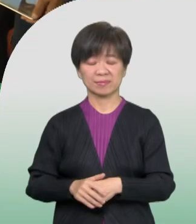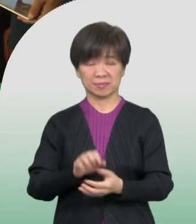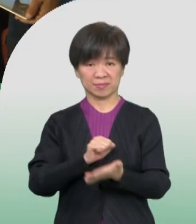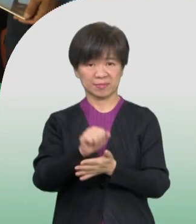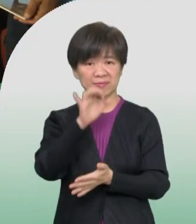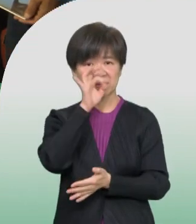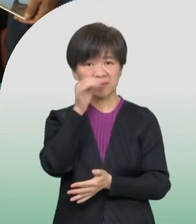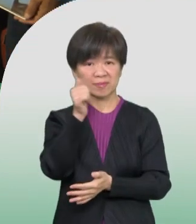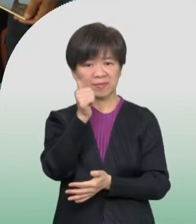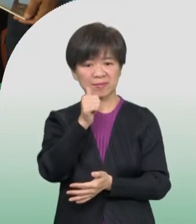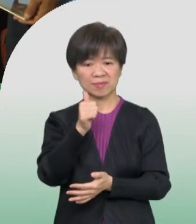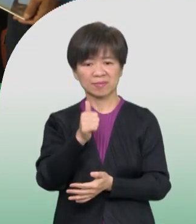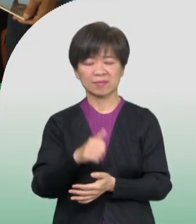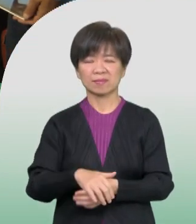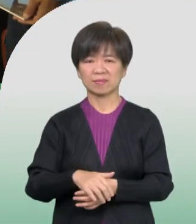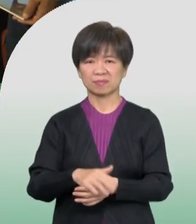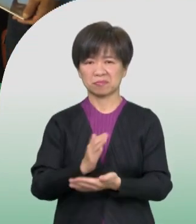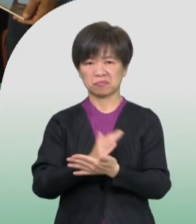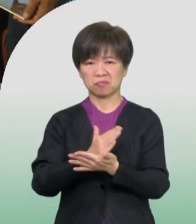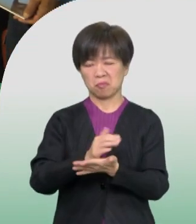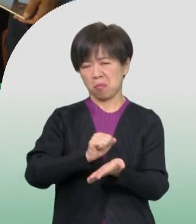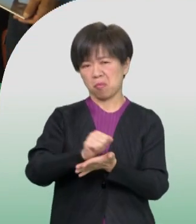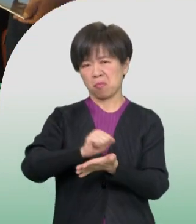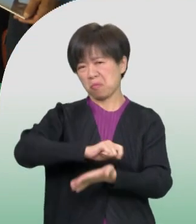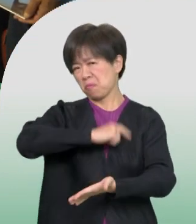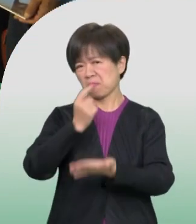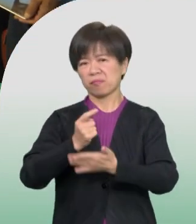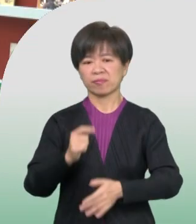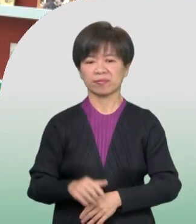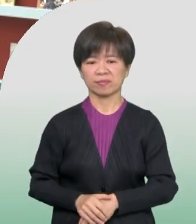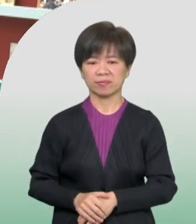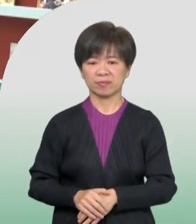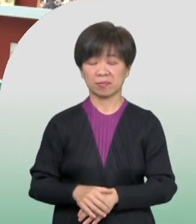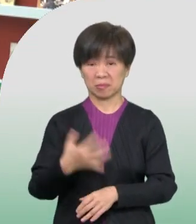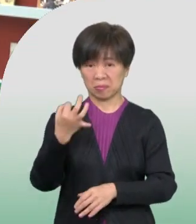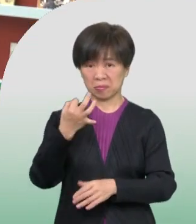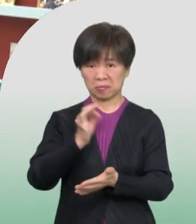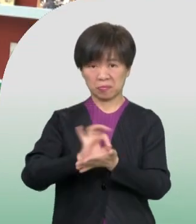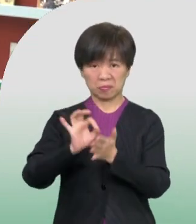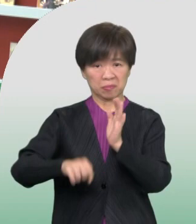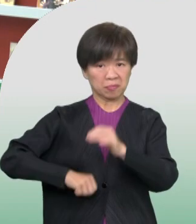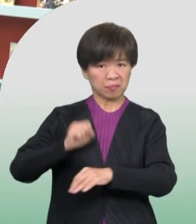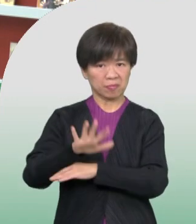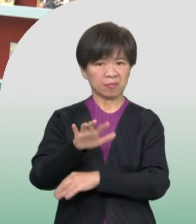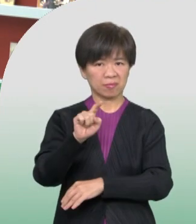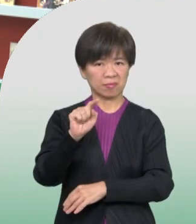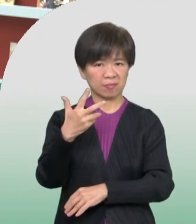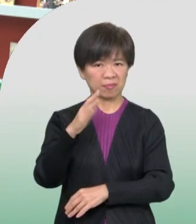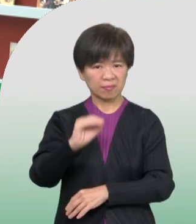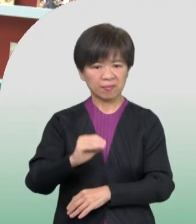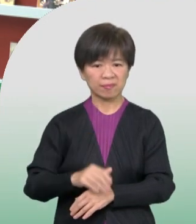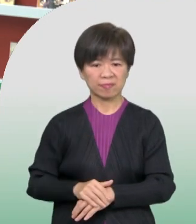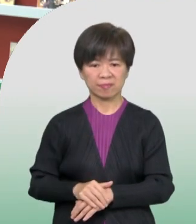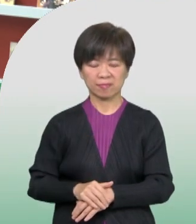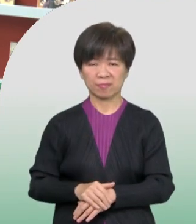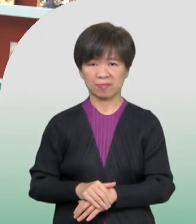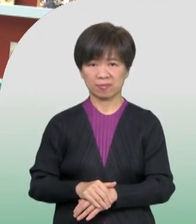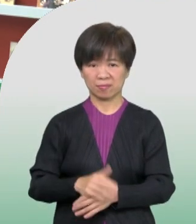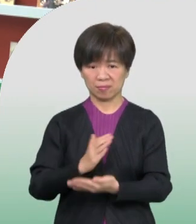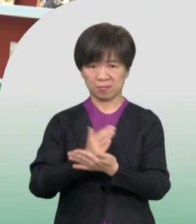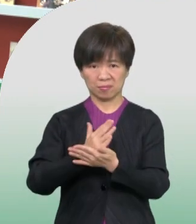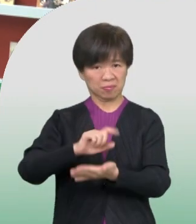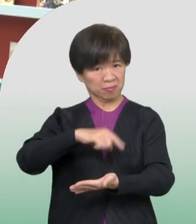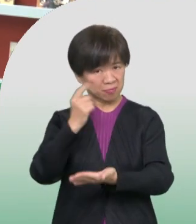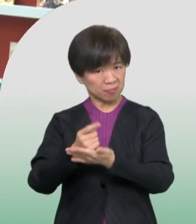版，了解吴楚流的全集。 总共这次大概投入了1800万，那针对他的全集的部